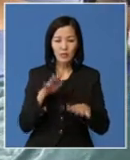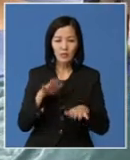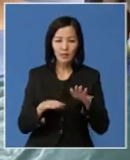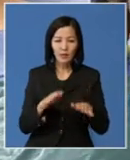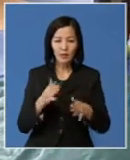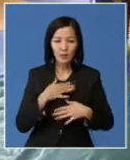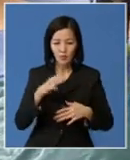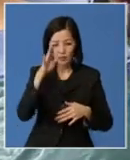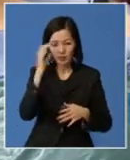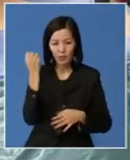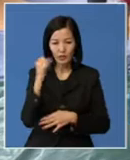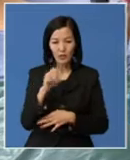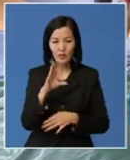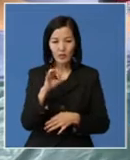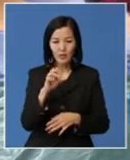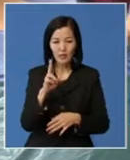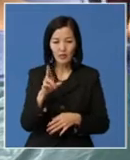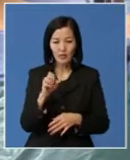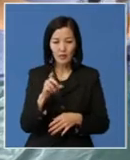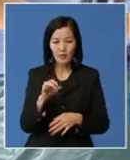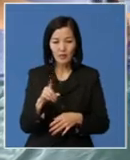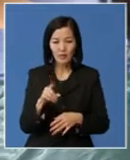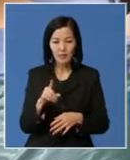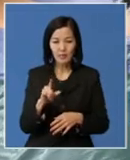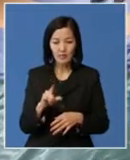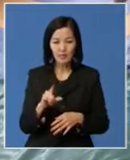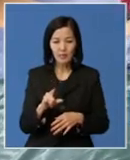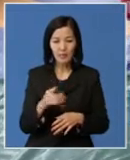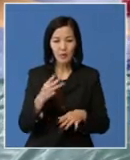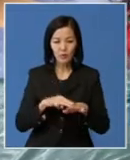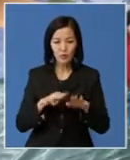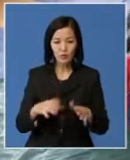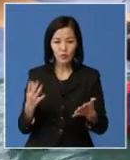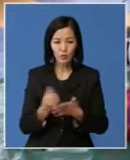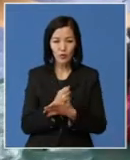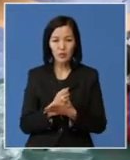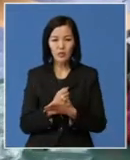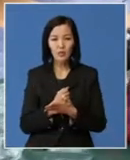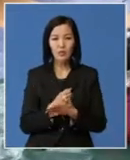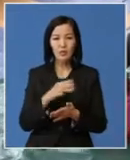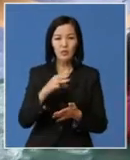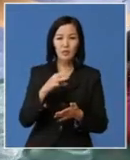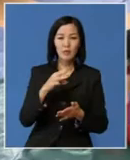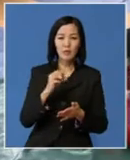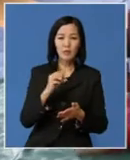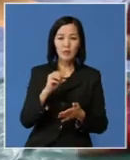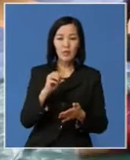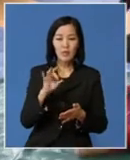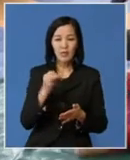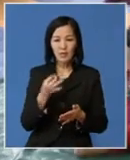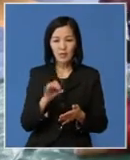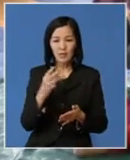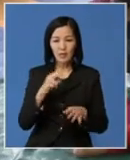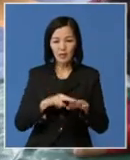Және Серікқазыұлы Абай 3-орын алды. Мәулет Хамыр Мери 2-ші орын алды,